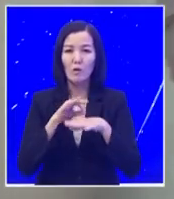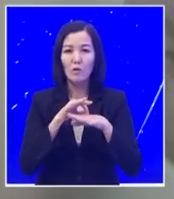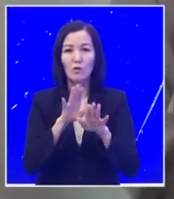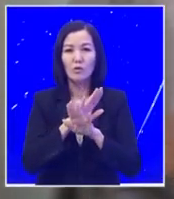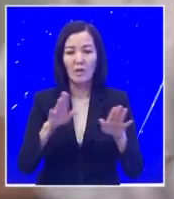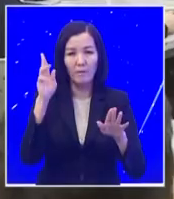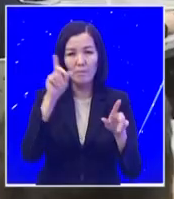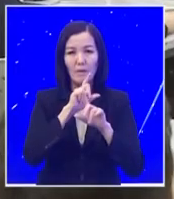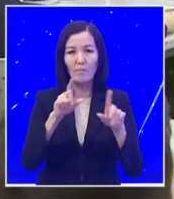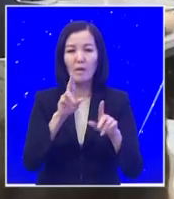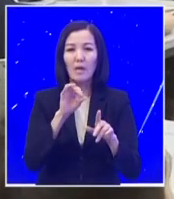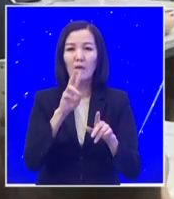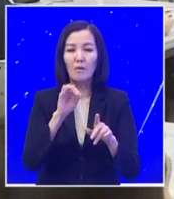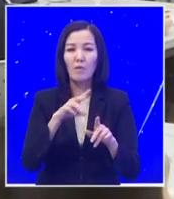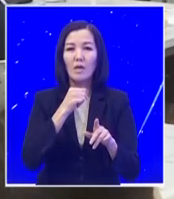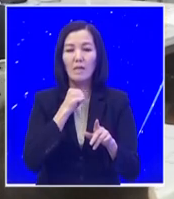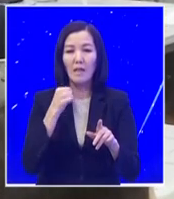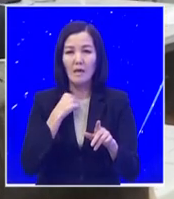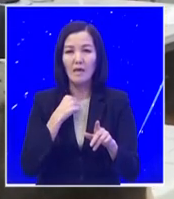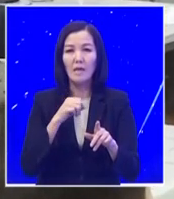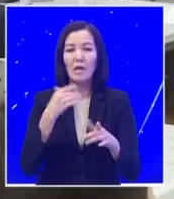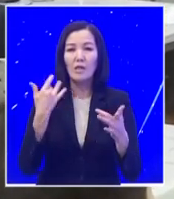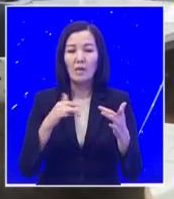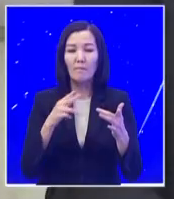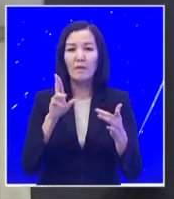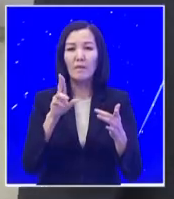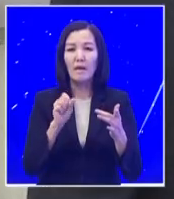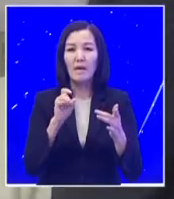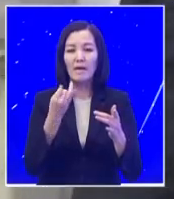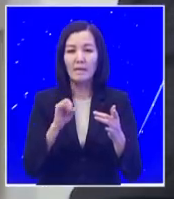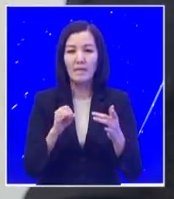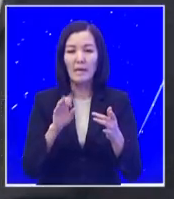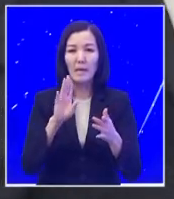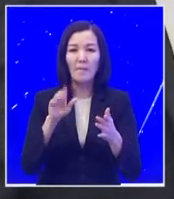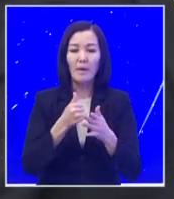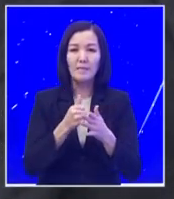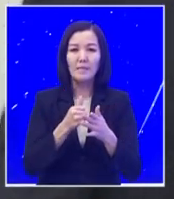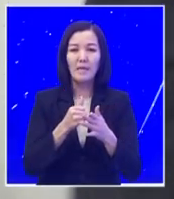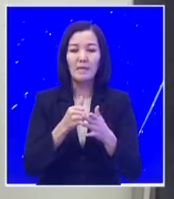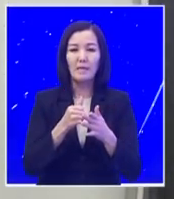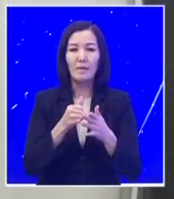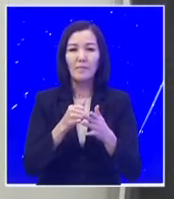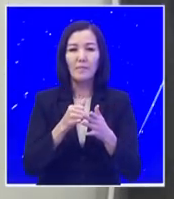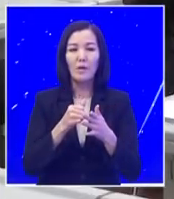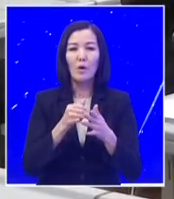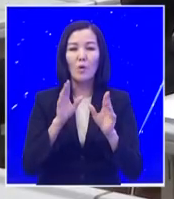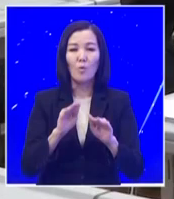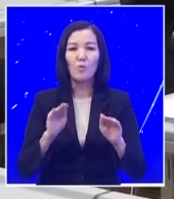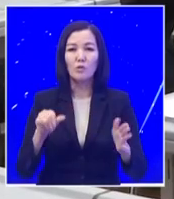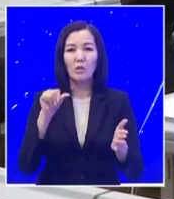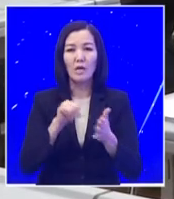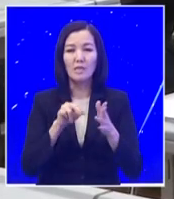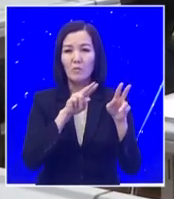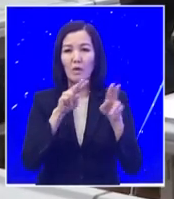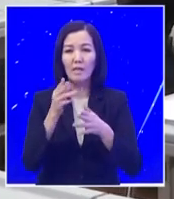білім ошақтары Кербұлақ, Талғар, Жамбыл, Қарасай ауданында. Өңірдегі бас мұғалім мәліметінше оқушының сабаққа қатысуы